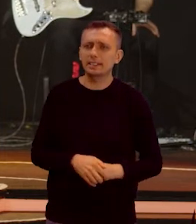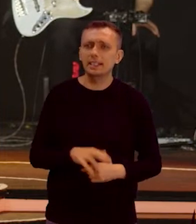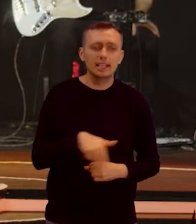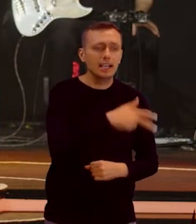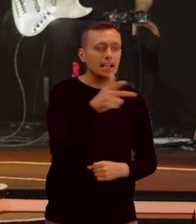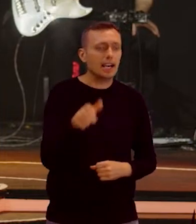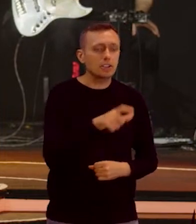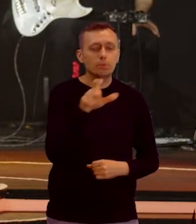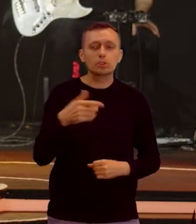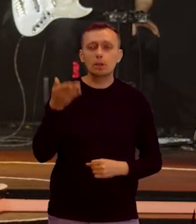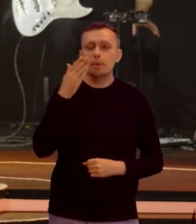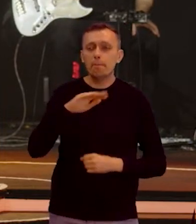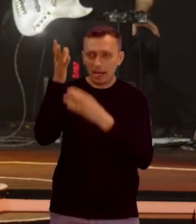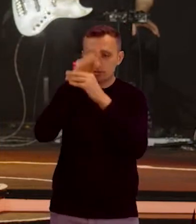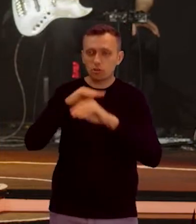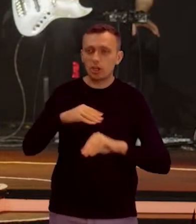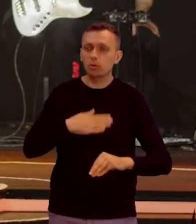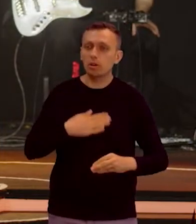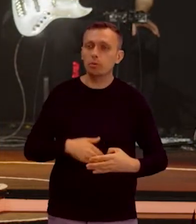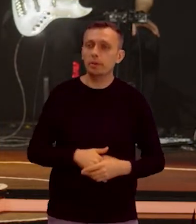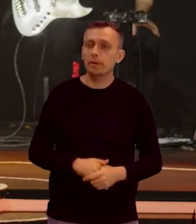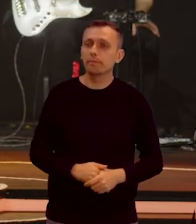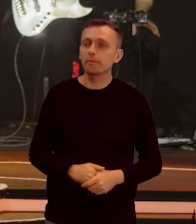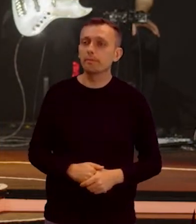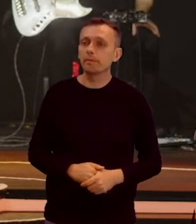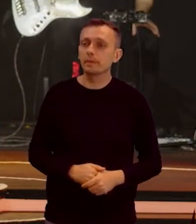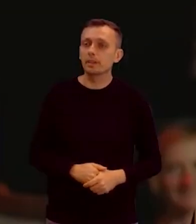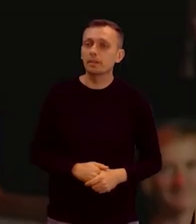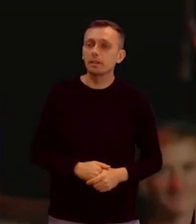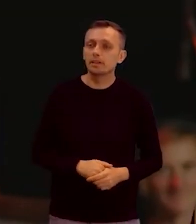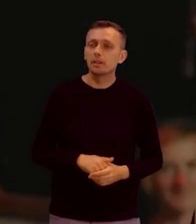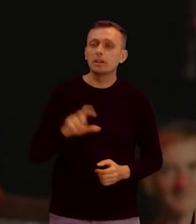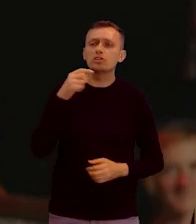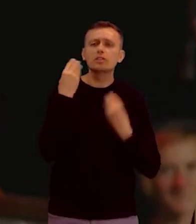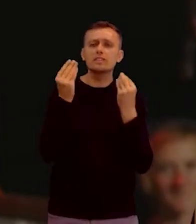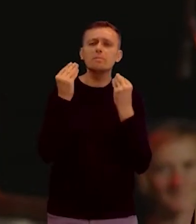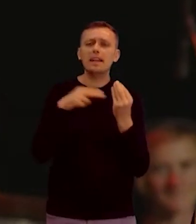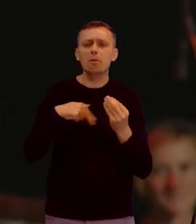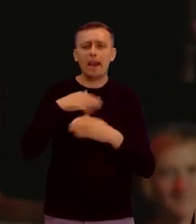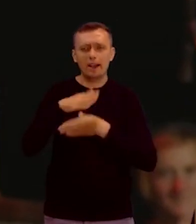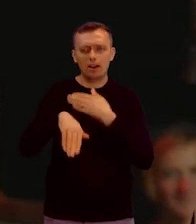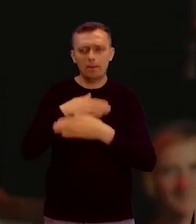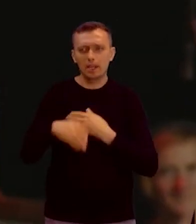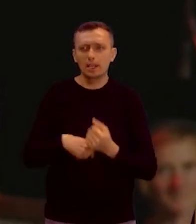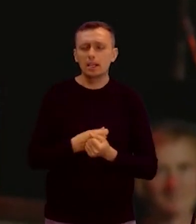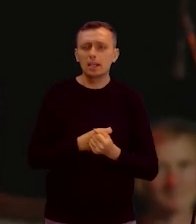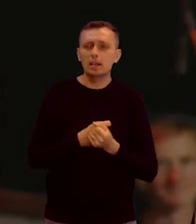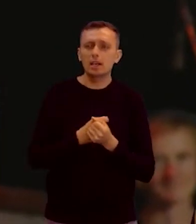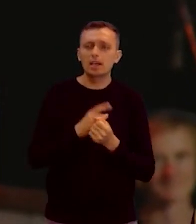bardzo szanuję i bardzo lubię. I frunę tu jak na skrzydłach. Tu jest coś niebywałego, niewiarygodnego i takiego szczerego,